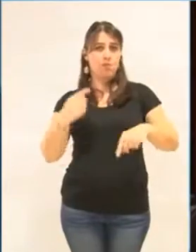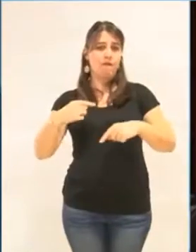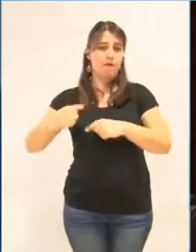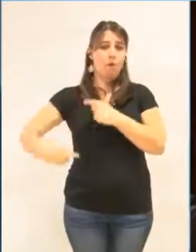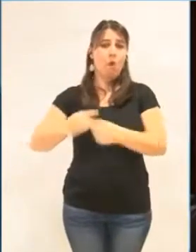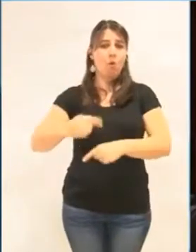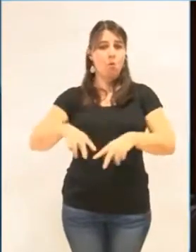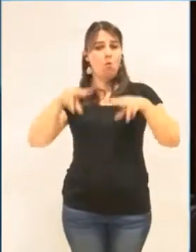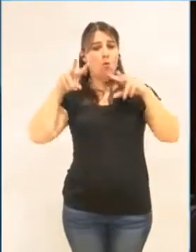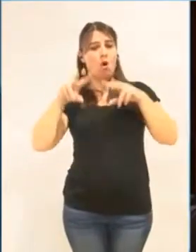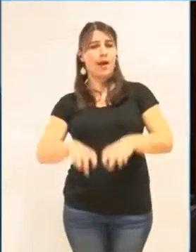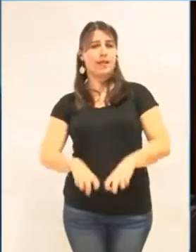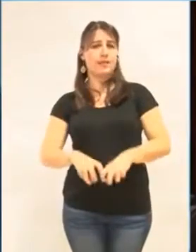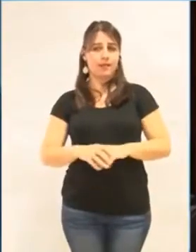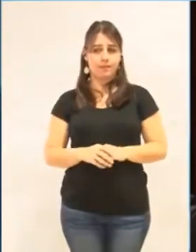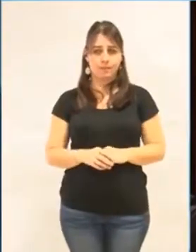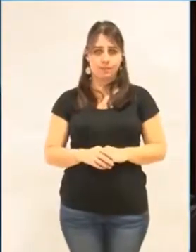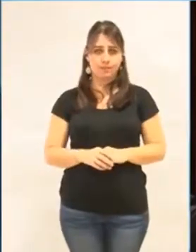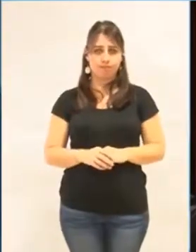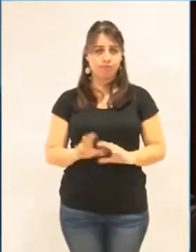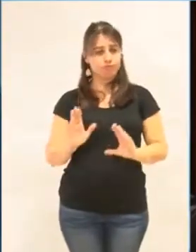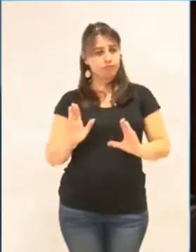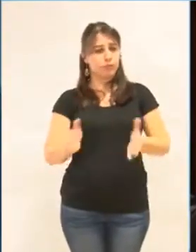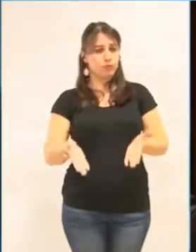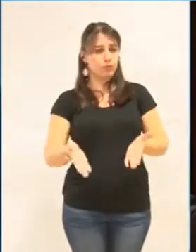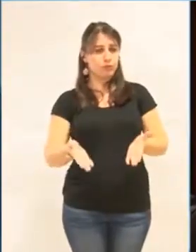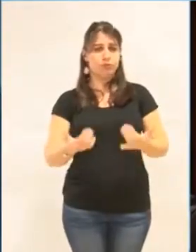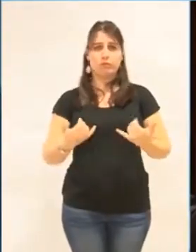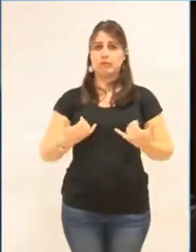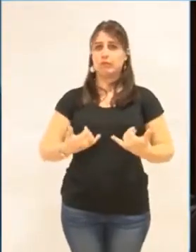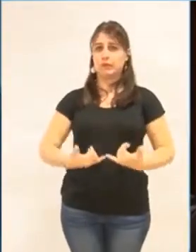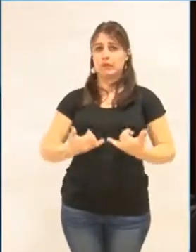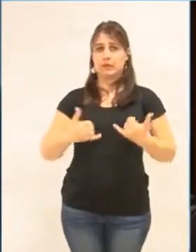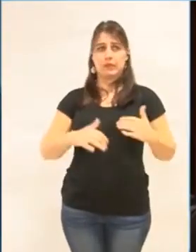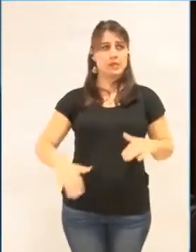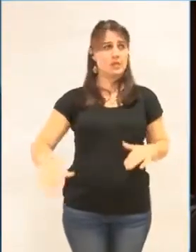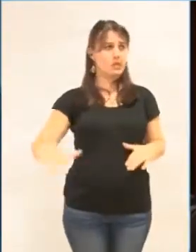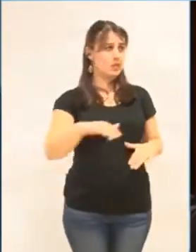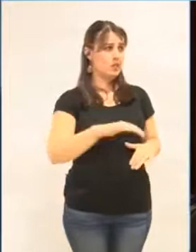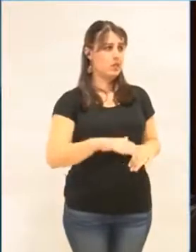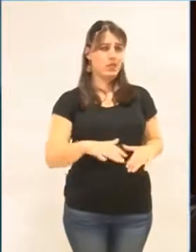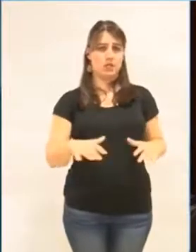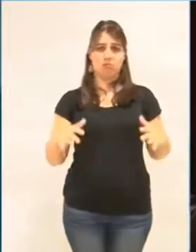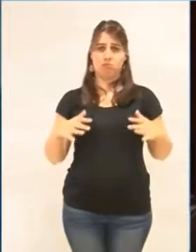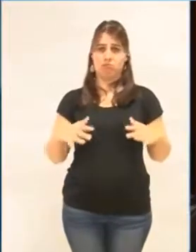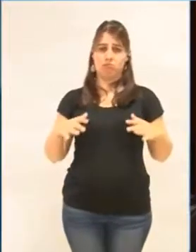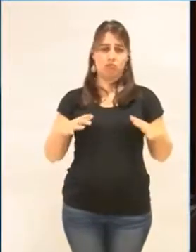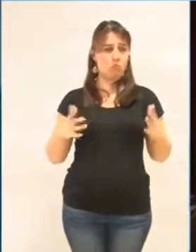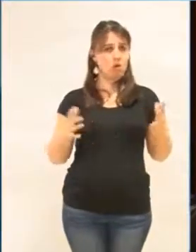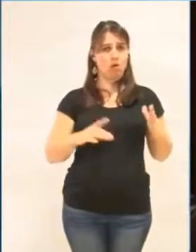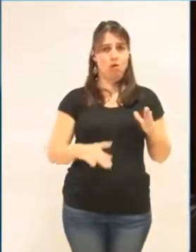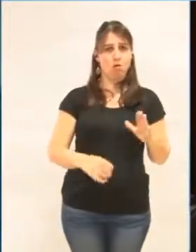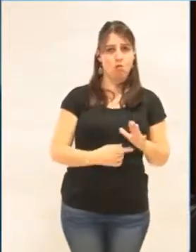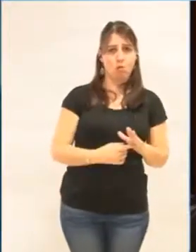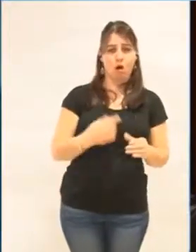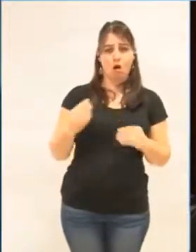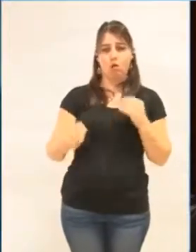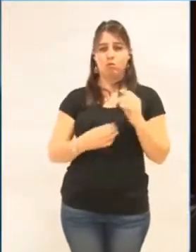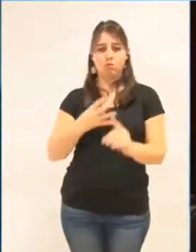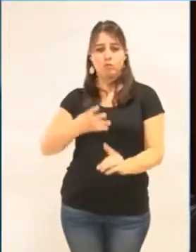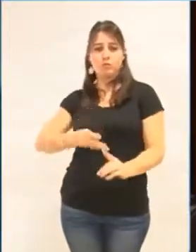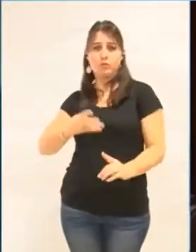cours. Cela a été dit, il n'appartient ici à personne, ni le droit, ni la mission